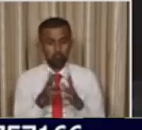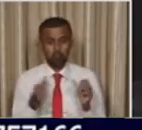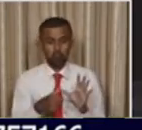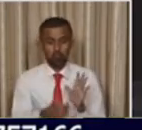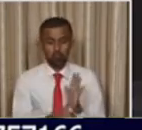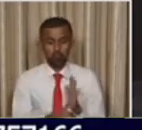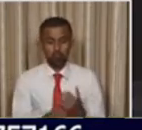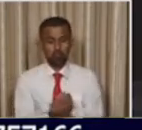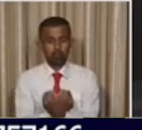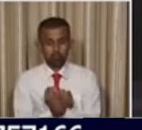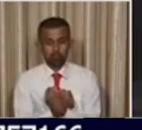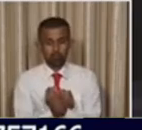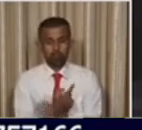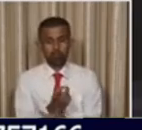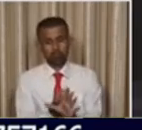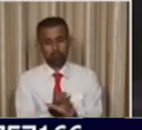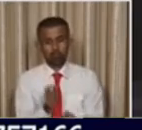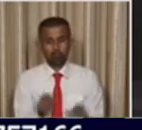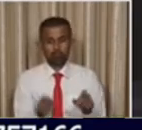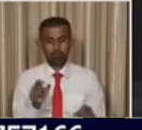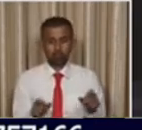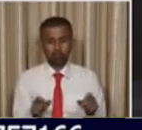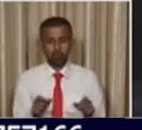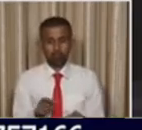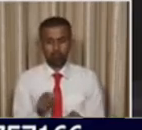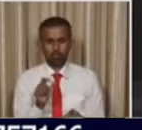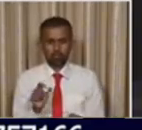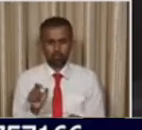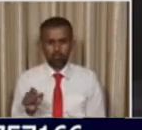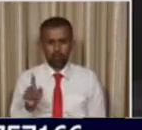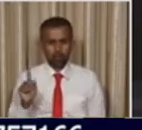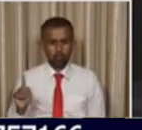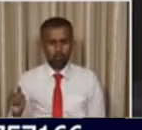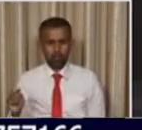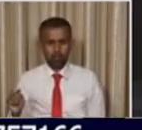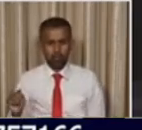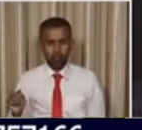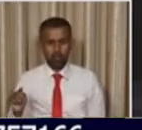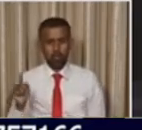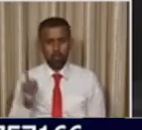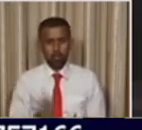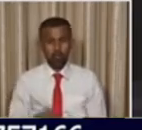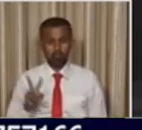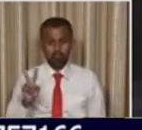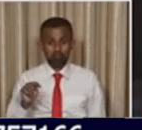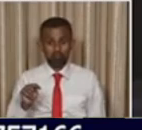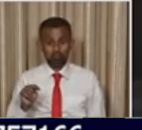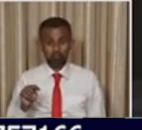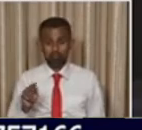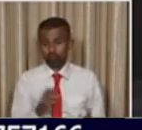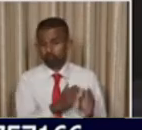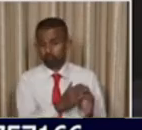நடைபெற்றது. தமிழின் நினைவுகளுடன் 41 ஆண்டுகளின் அஞ்சலி நிகழ்ச்சியில் இலங்கை அரசு